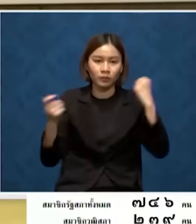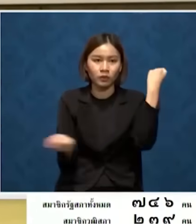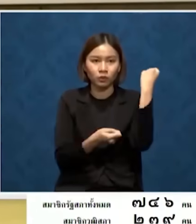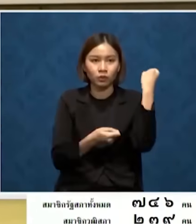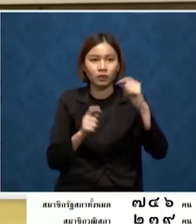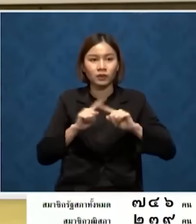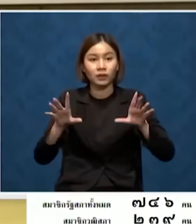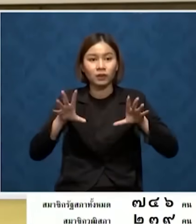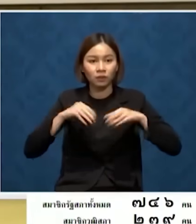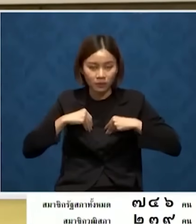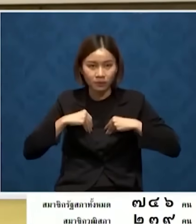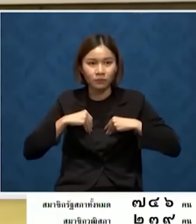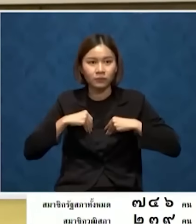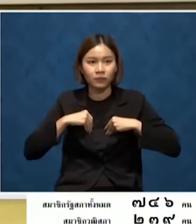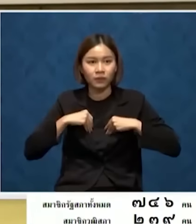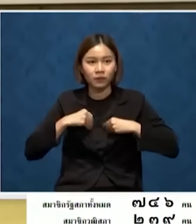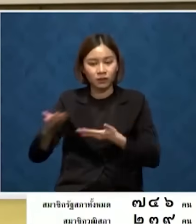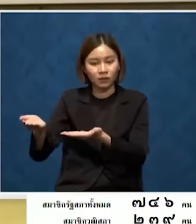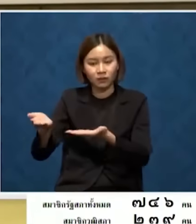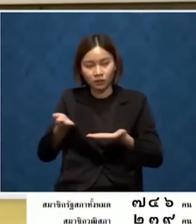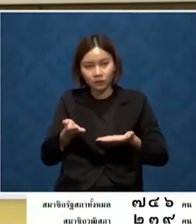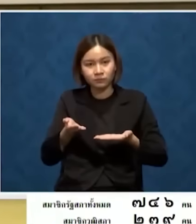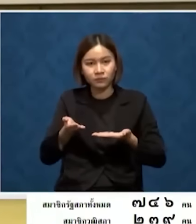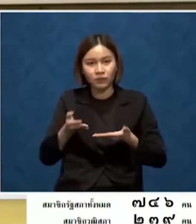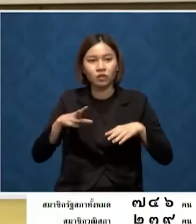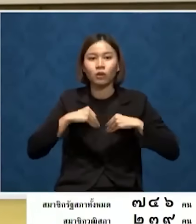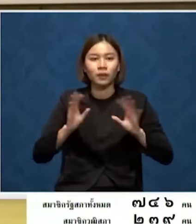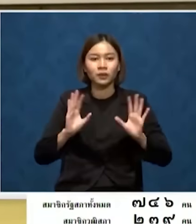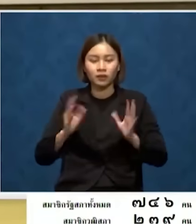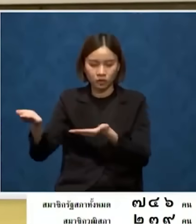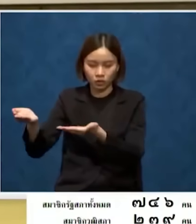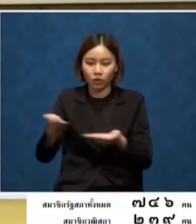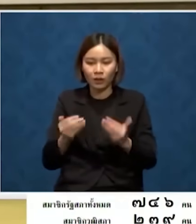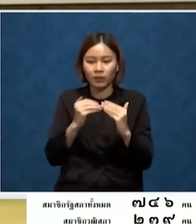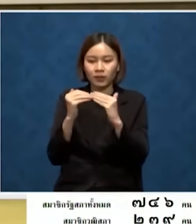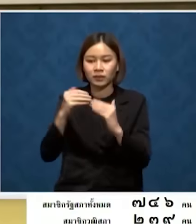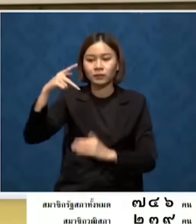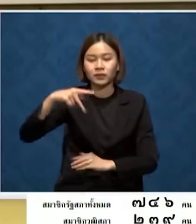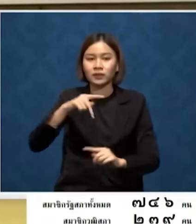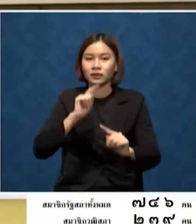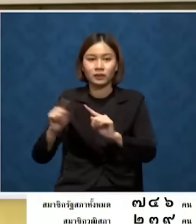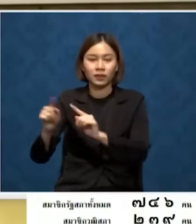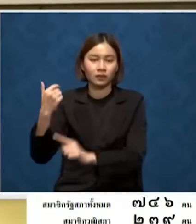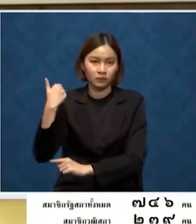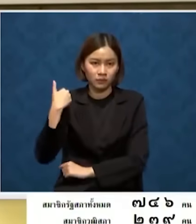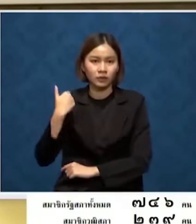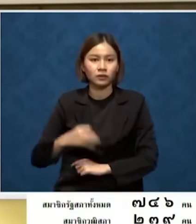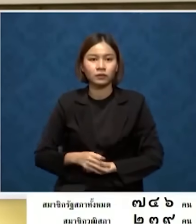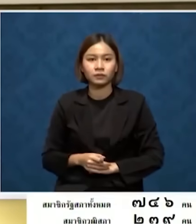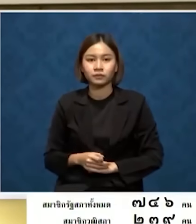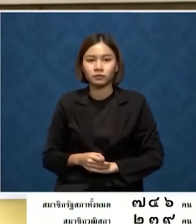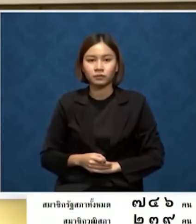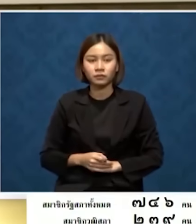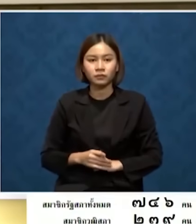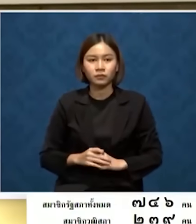รมอย่าให้กรณีที่เกิดขึ้นนั้นกลายเป็นน้ำผึ้งหยดเดียวที่ทำให้กระทบความรู้สึกของคนทั้งประเ